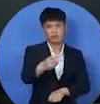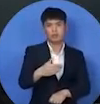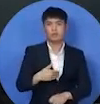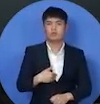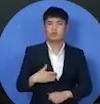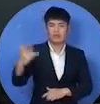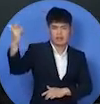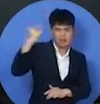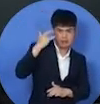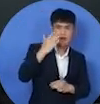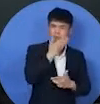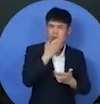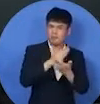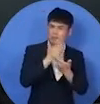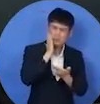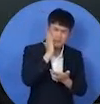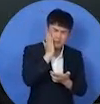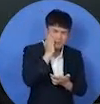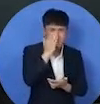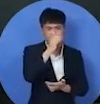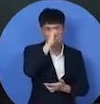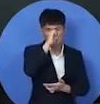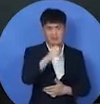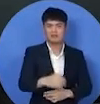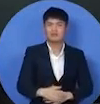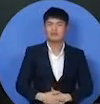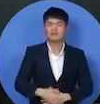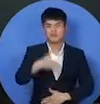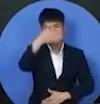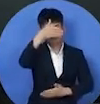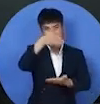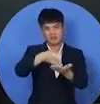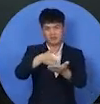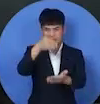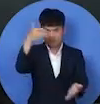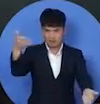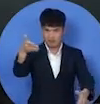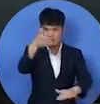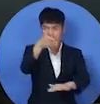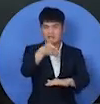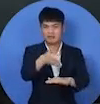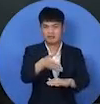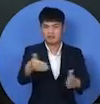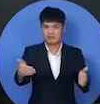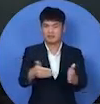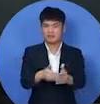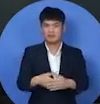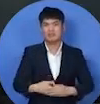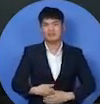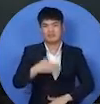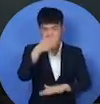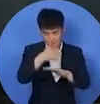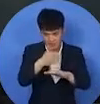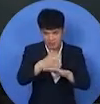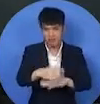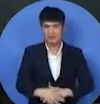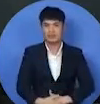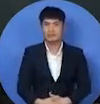차단제를 바르는 등 건강에 유의하시기 바랍니다. 이상으로 뉴스 마치겠습니다. 시청해주신 여러분 고맙습니다.